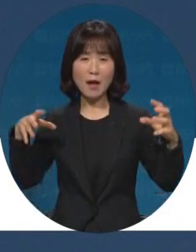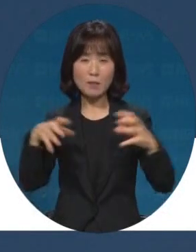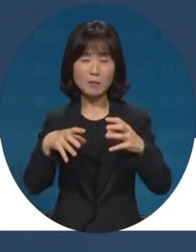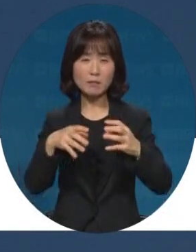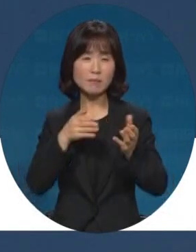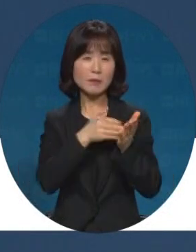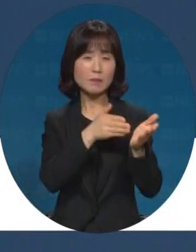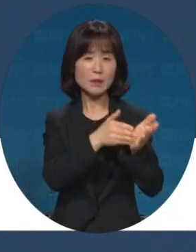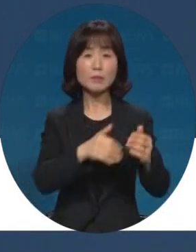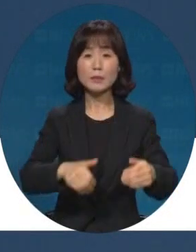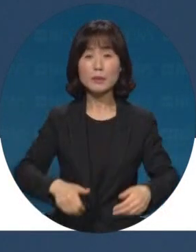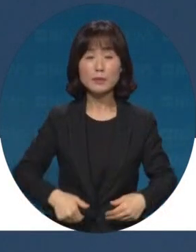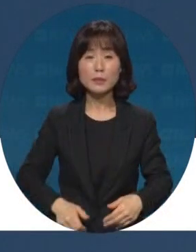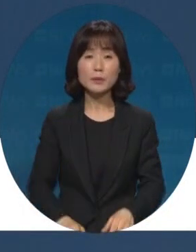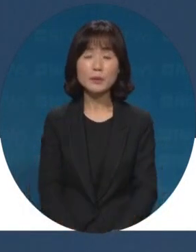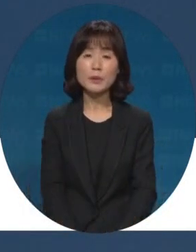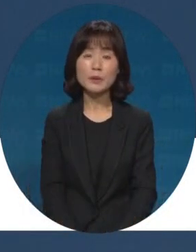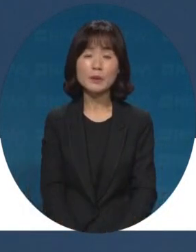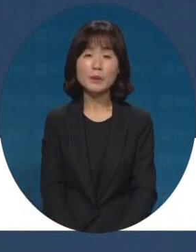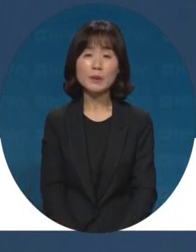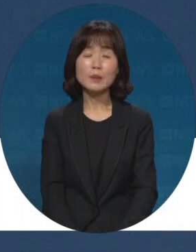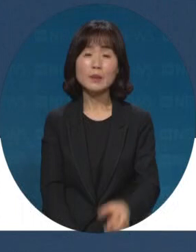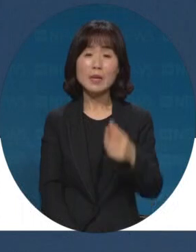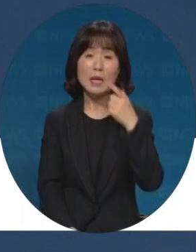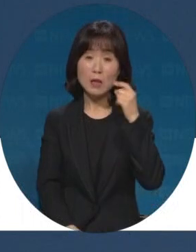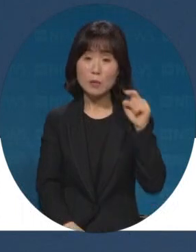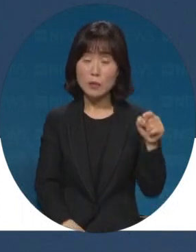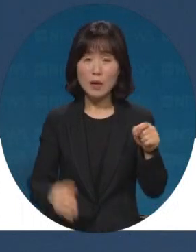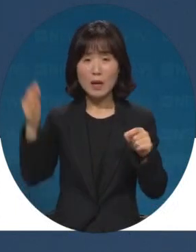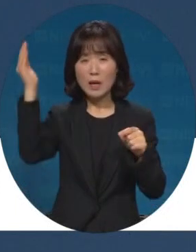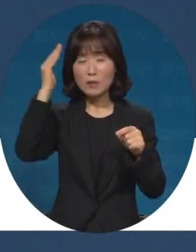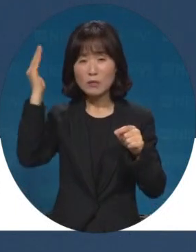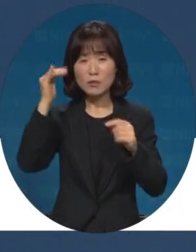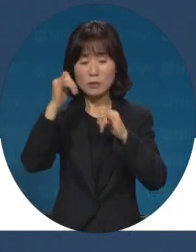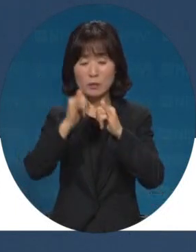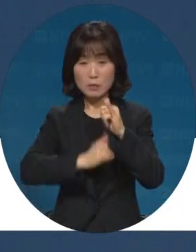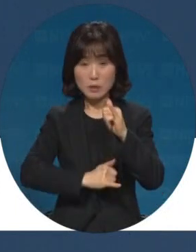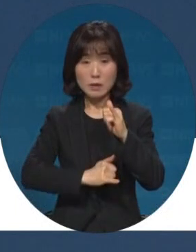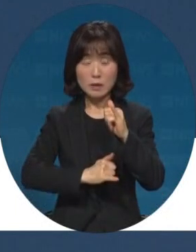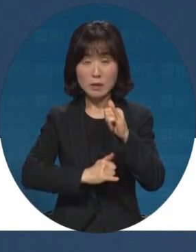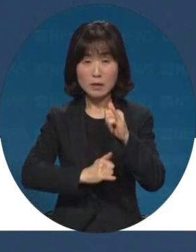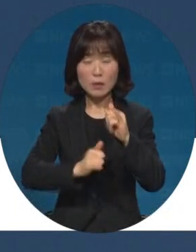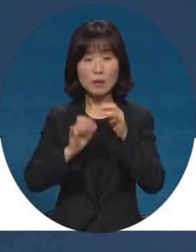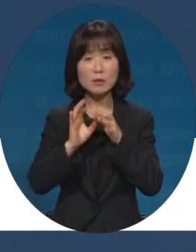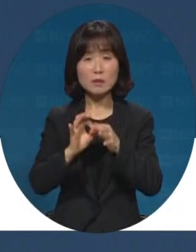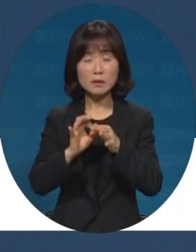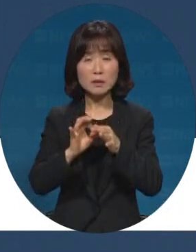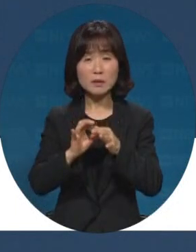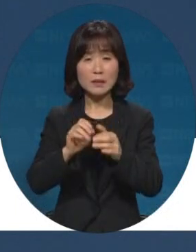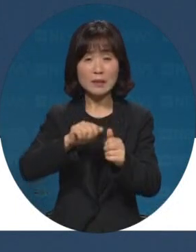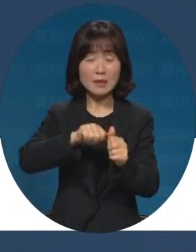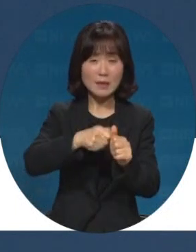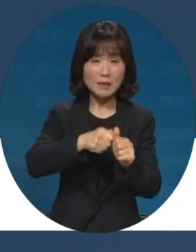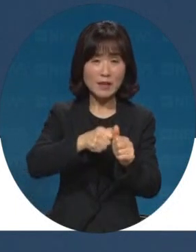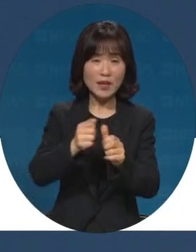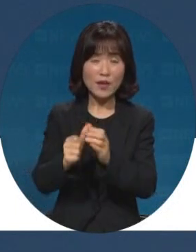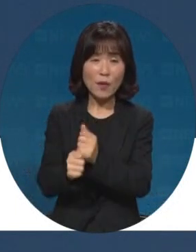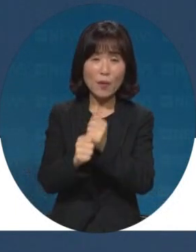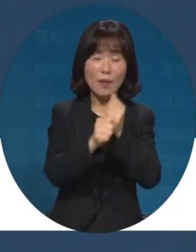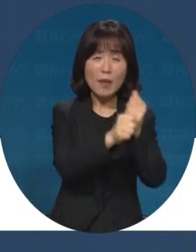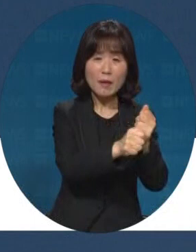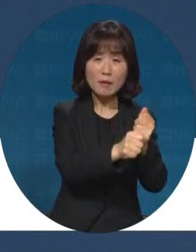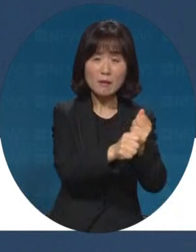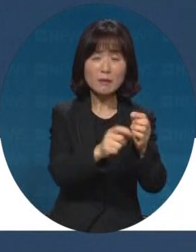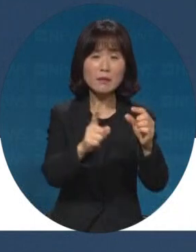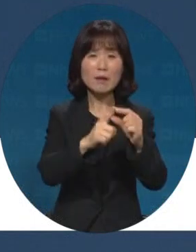생각을 하고 있습니다네 일본은 한국가의 역사 문제에 있어서도 강제 연행이 아는 단어를